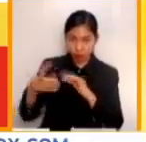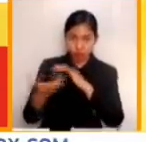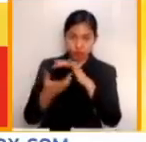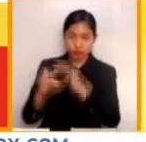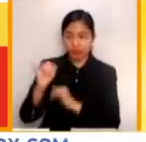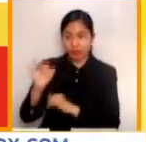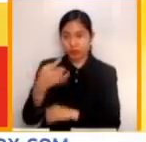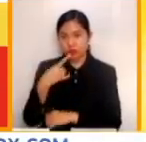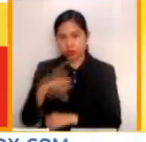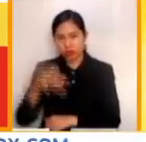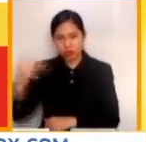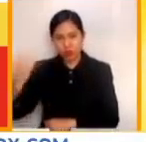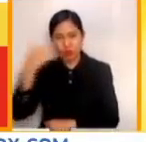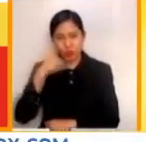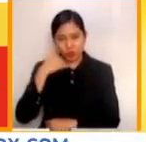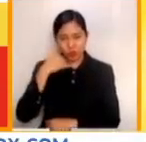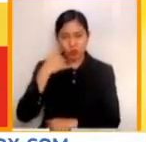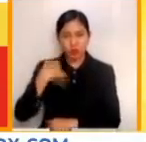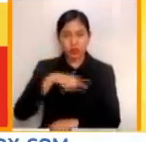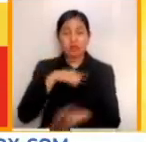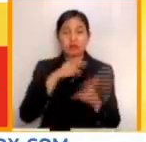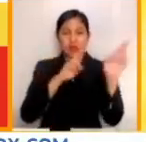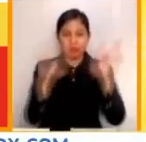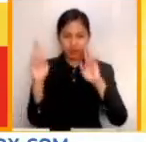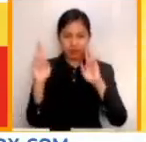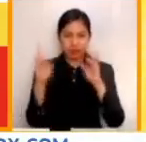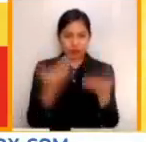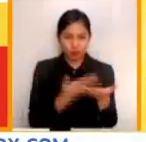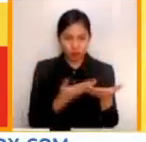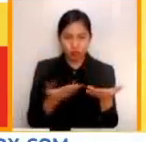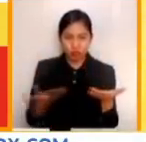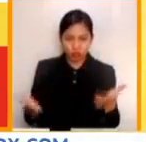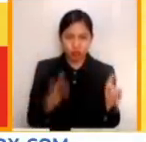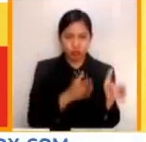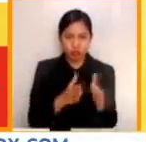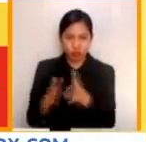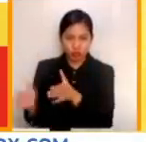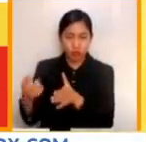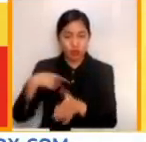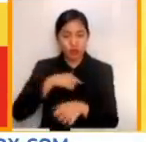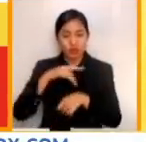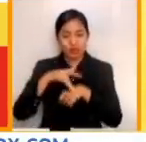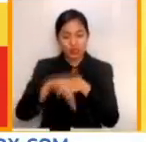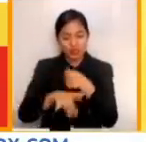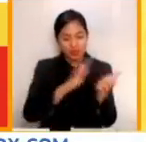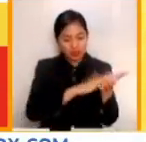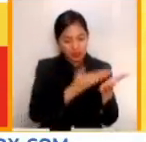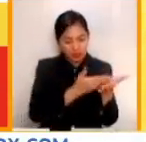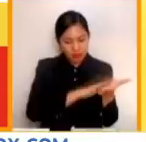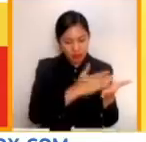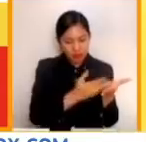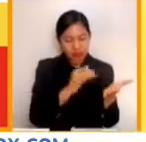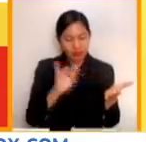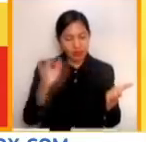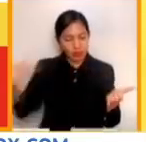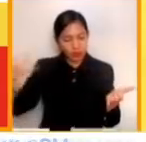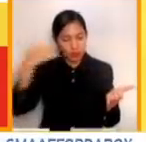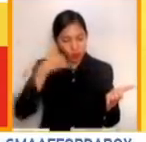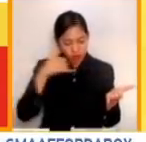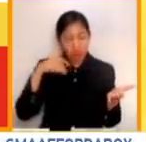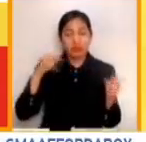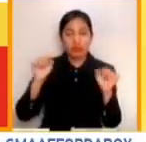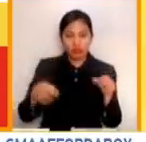tumawag, ready na po. Niluluto muna namin tapos nagre-reply kami para sabihin na luto na. Pick up na lang po sila.